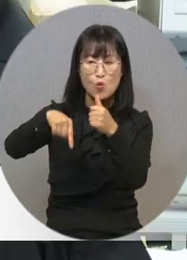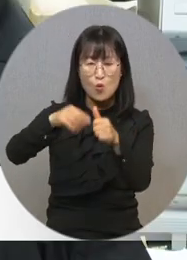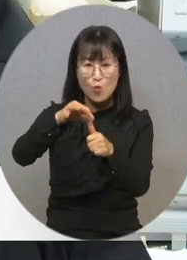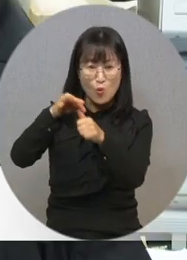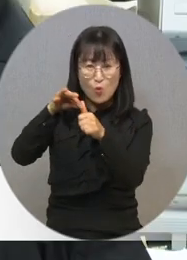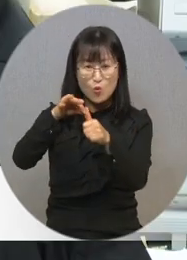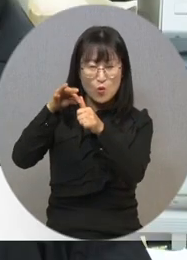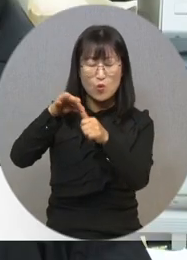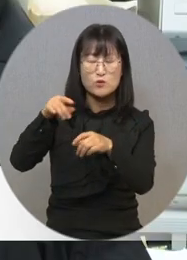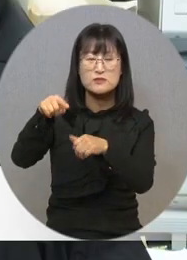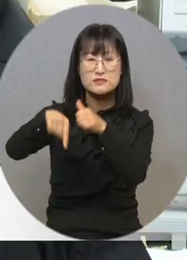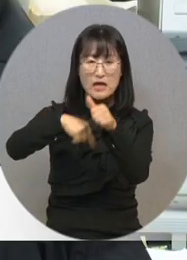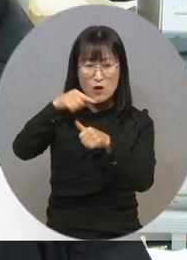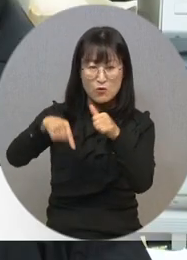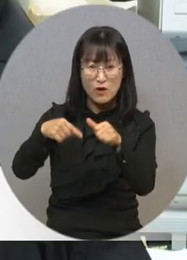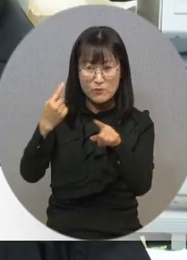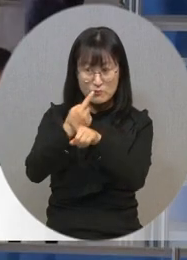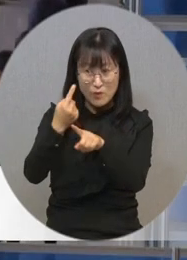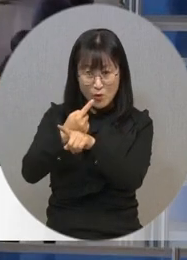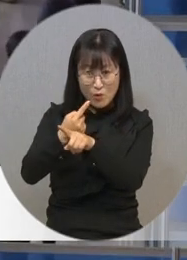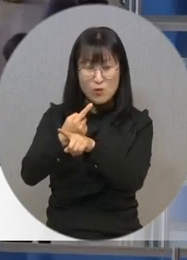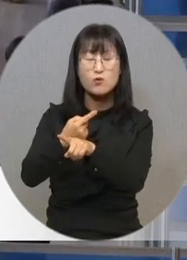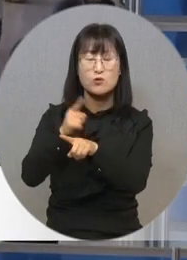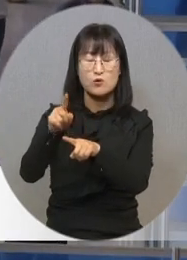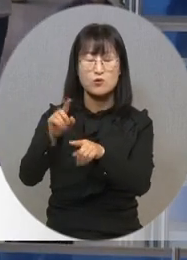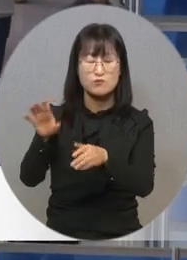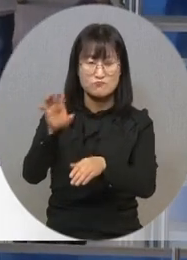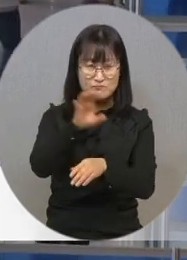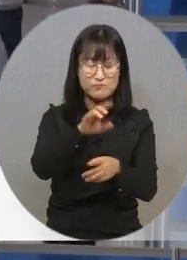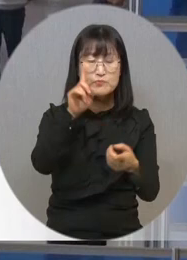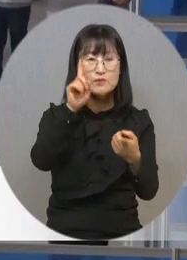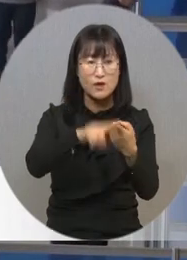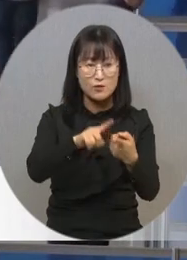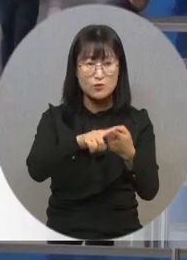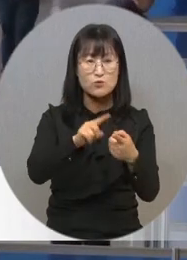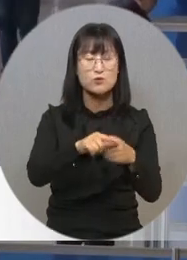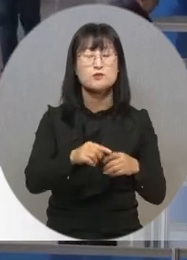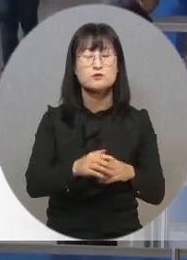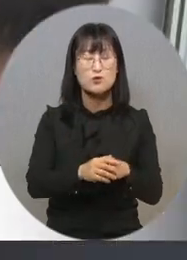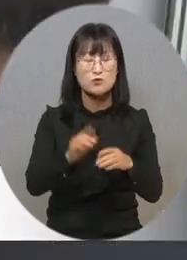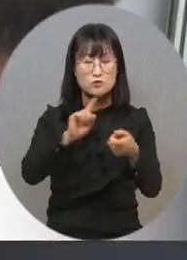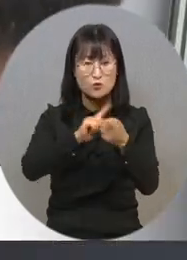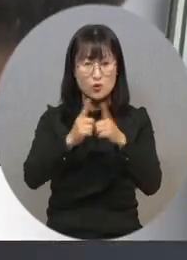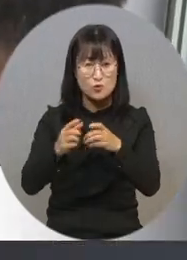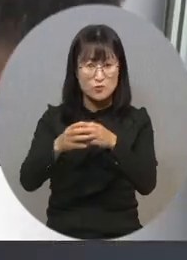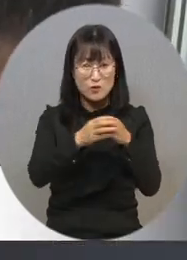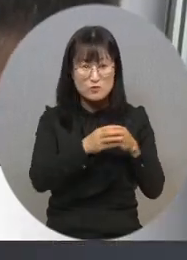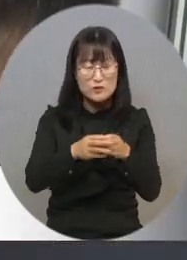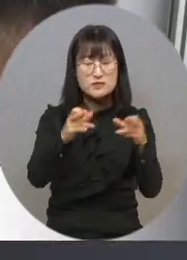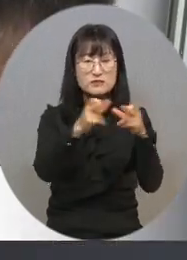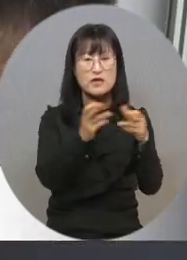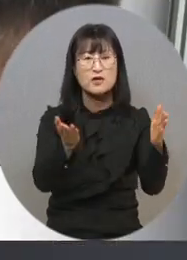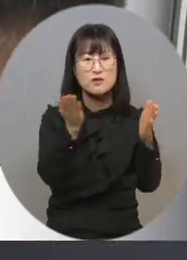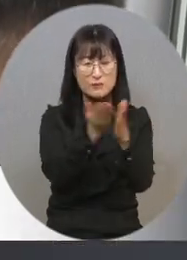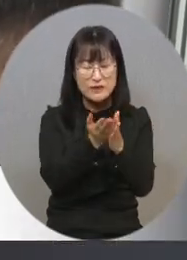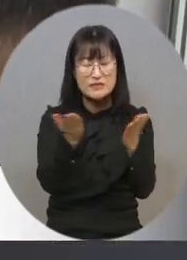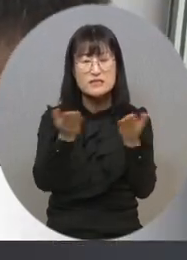고려한 것으로 민관이 협력해 장애인에게 적합한 일자리를 발굴하고 지원하는 것을 목표로 합니다.